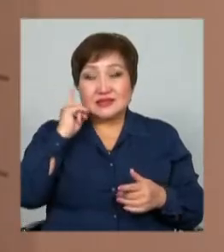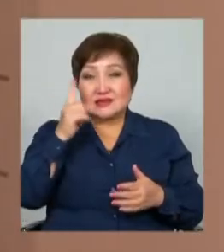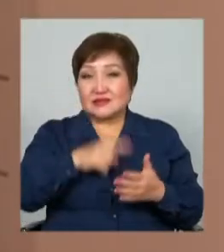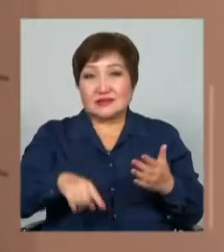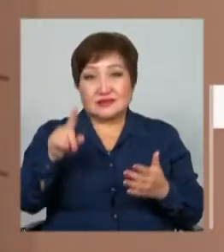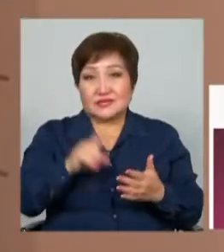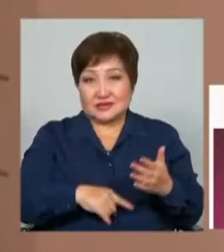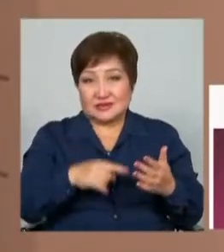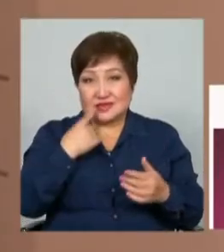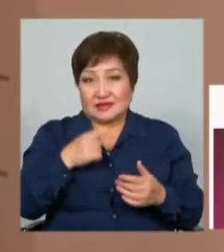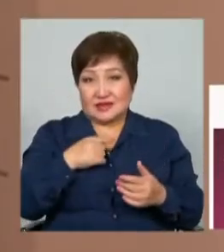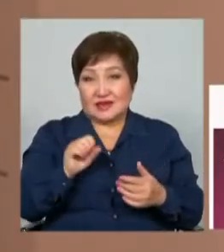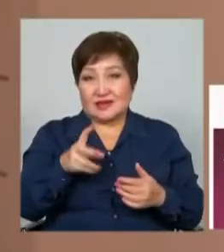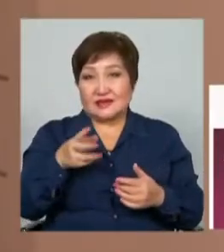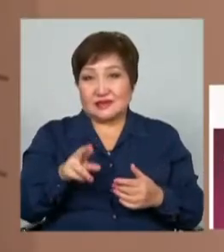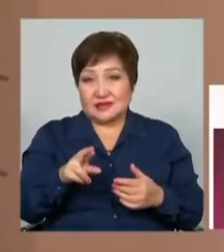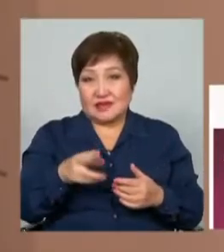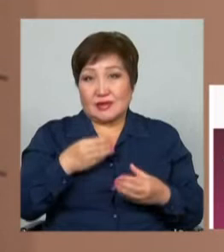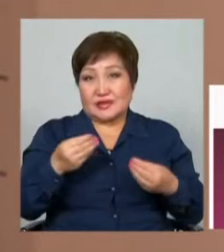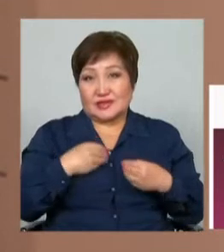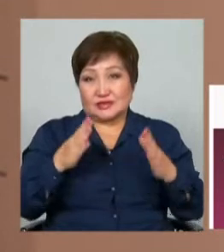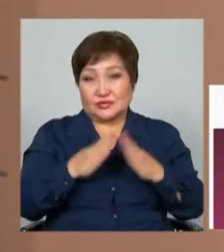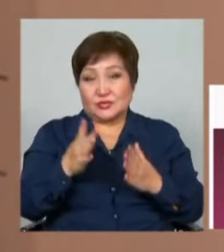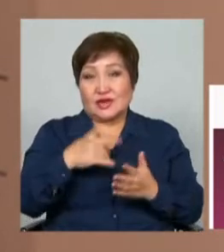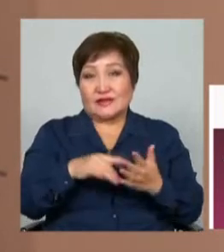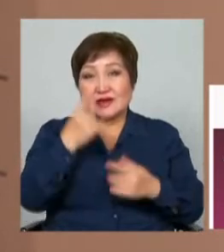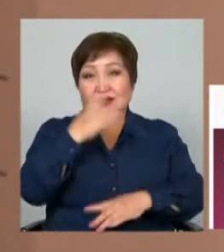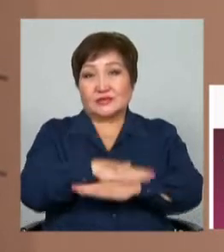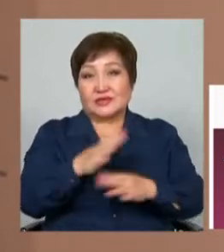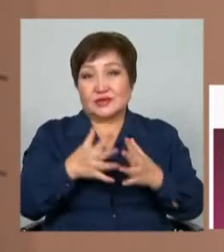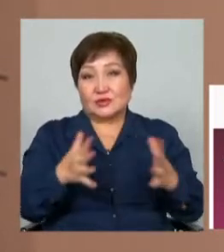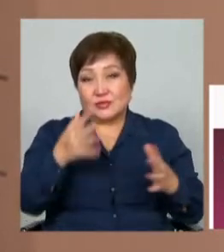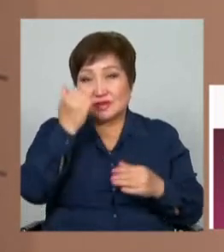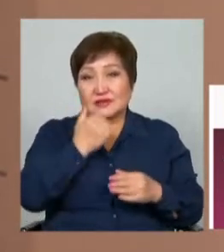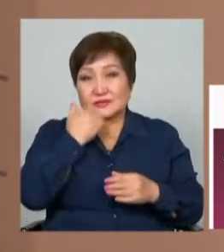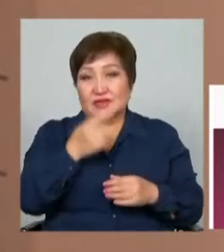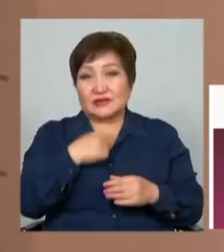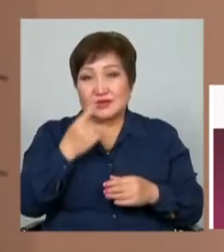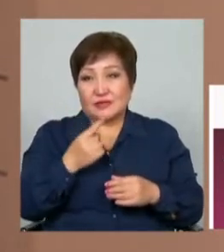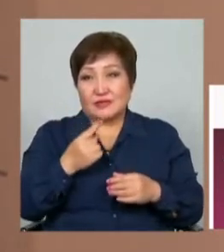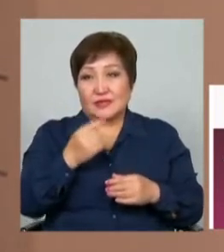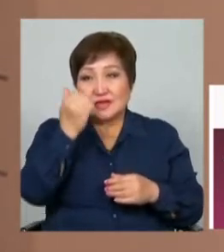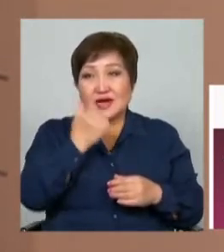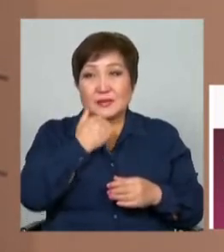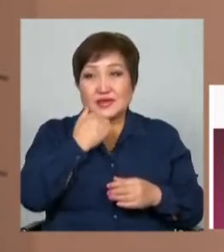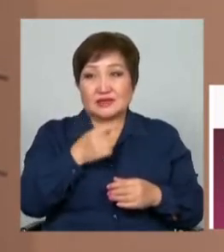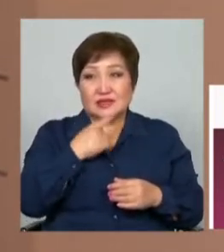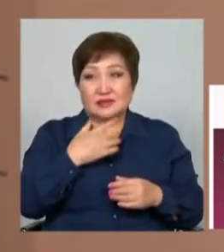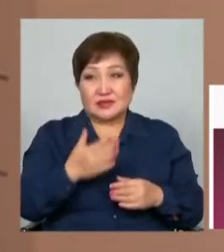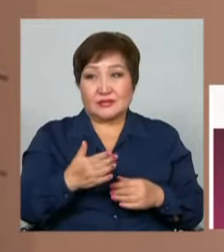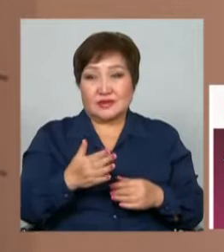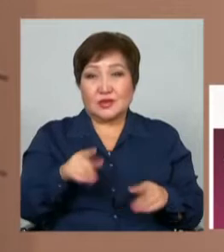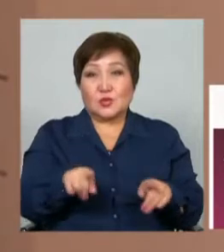үй, қала әкіміне көп алғысымды айтам, рахмет айтам. Осындай әр